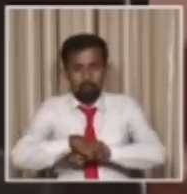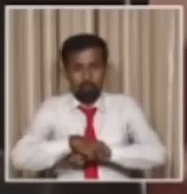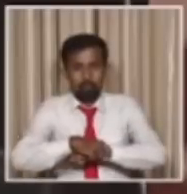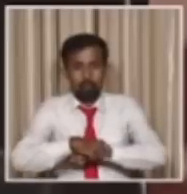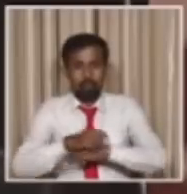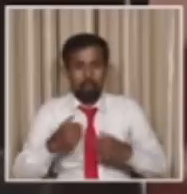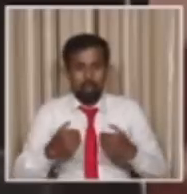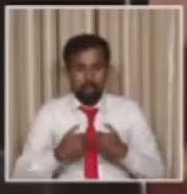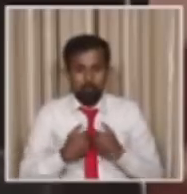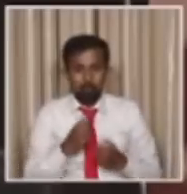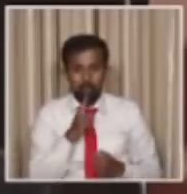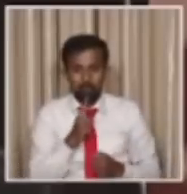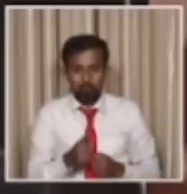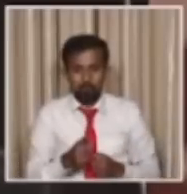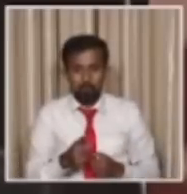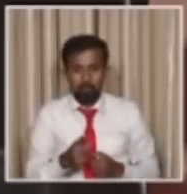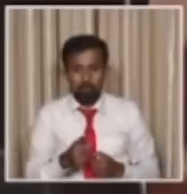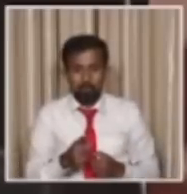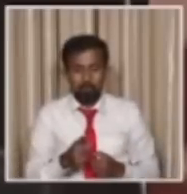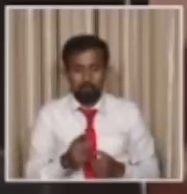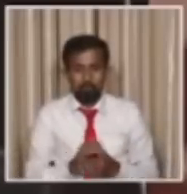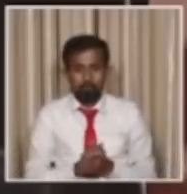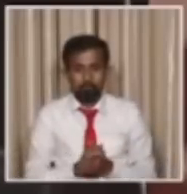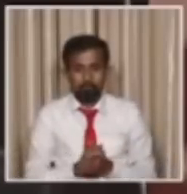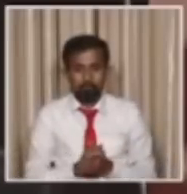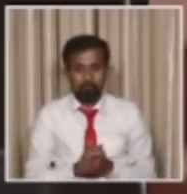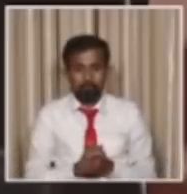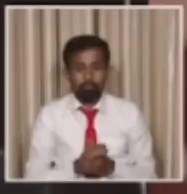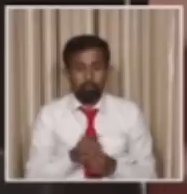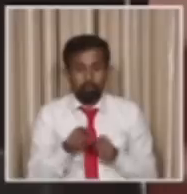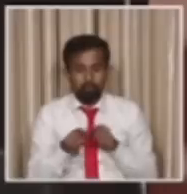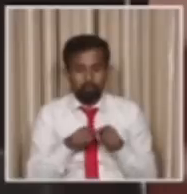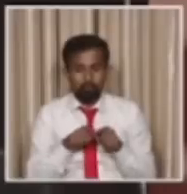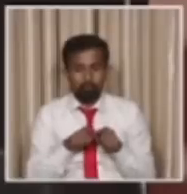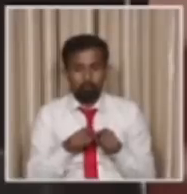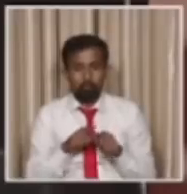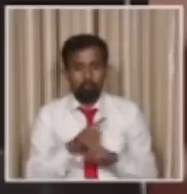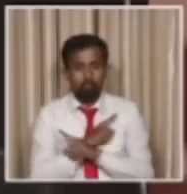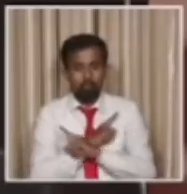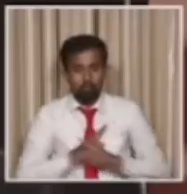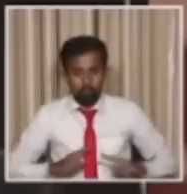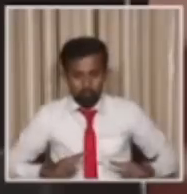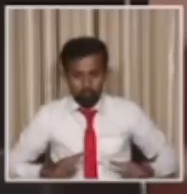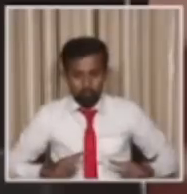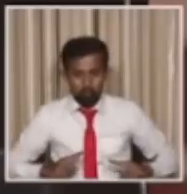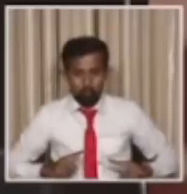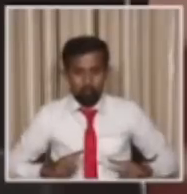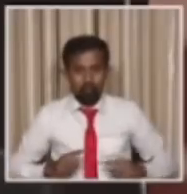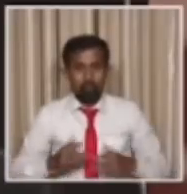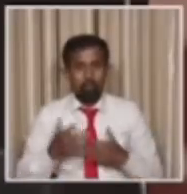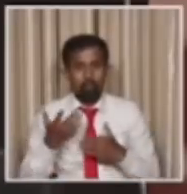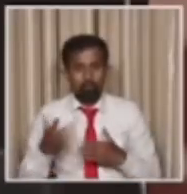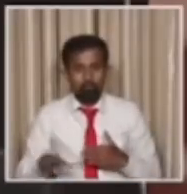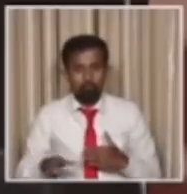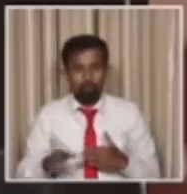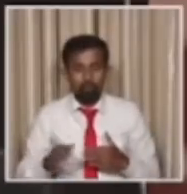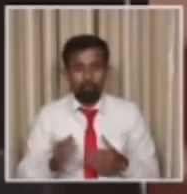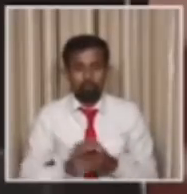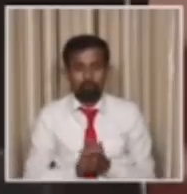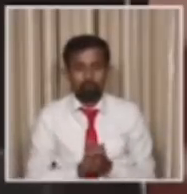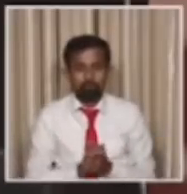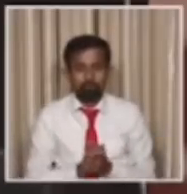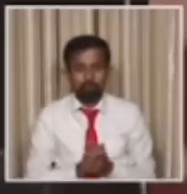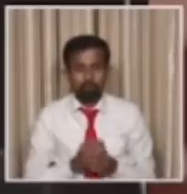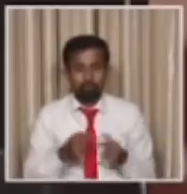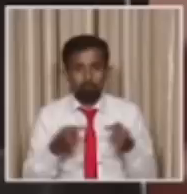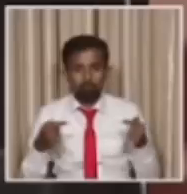ඒකට අපි කියන්නේ එකක් කියලා. මේ වගේම තමයි කොටි සංවිධානයත් කළේ. ප්‍රේම